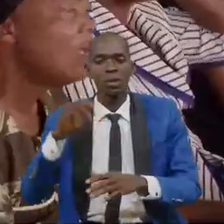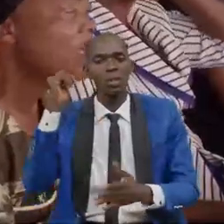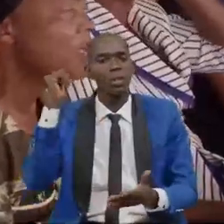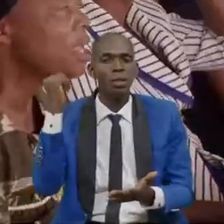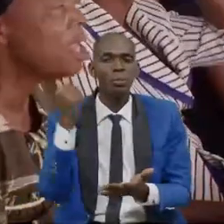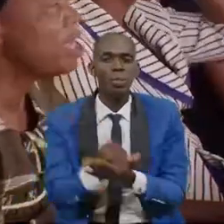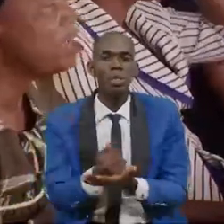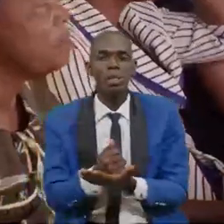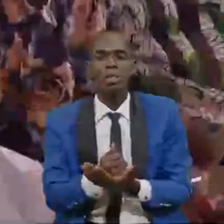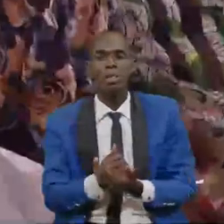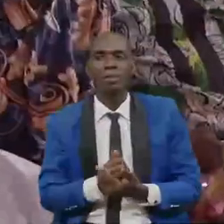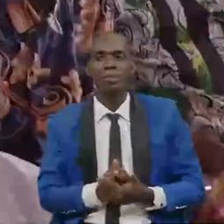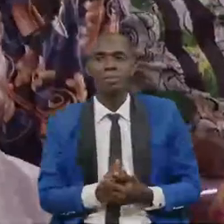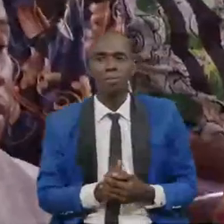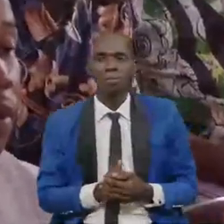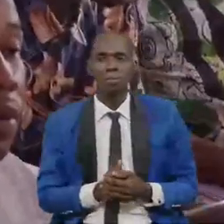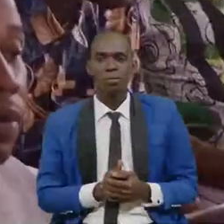Quelqu'un crie Amen.